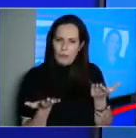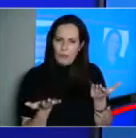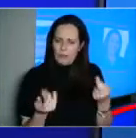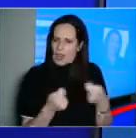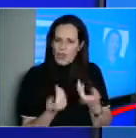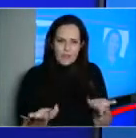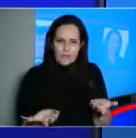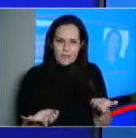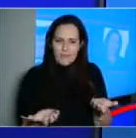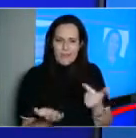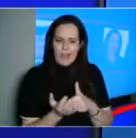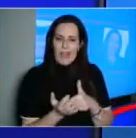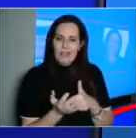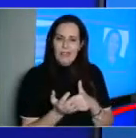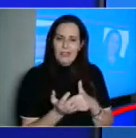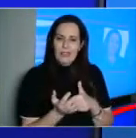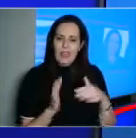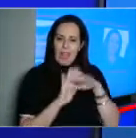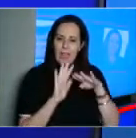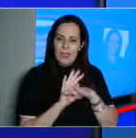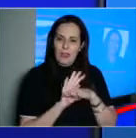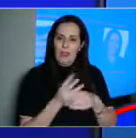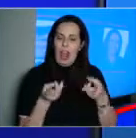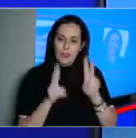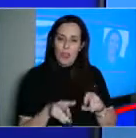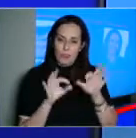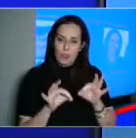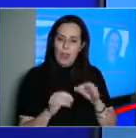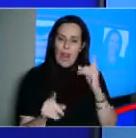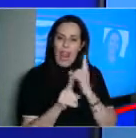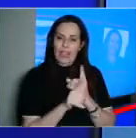נגיעה בעצם לחקיקה